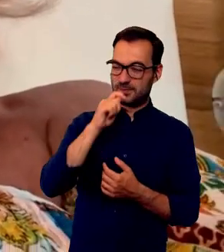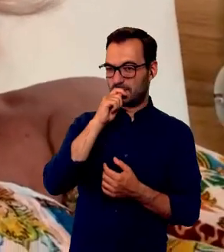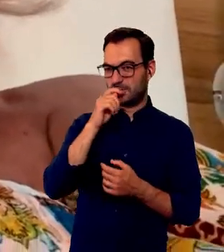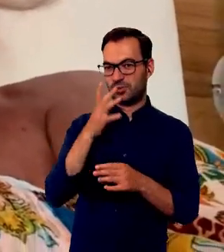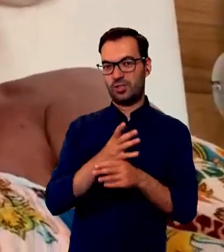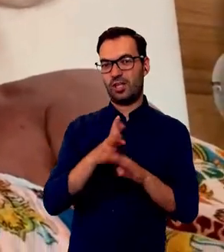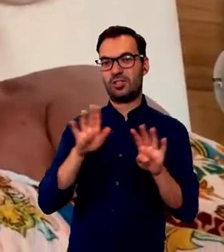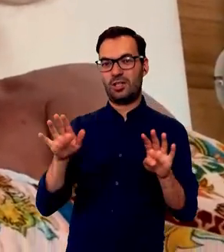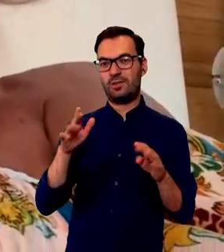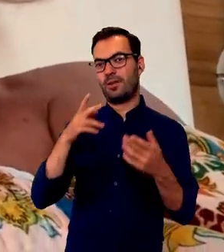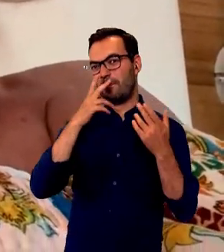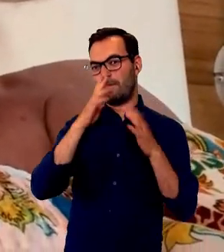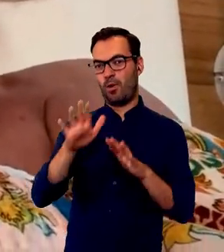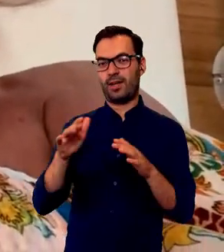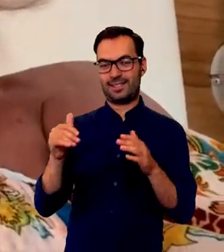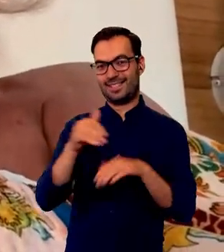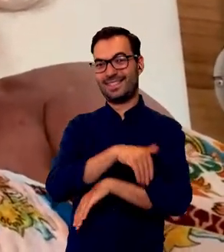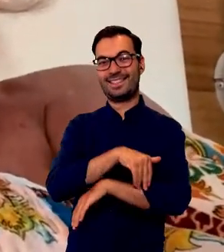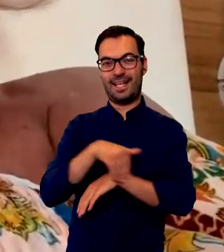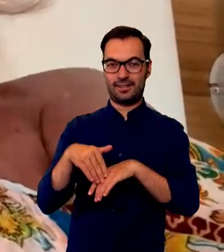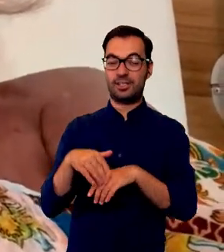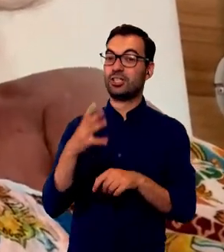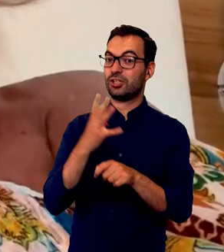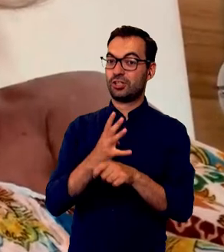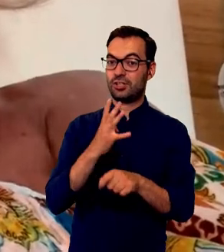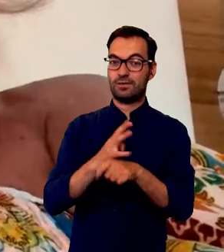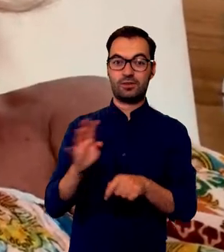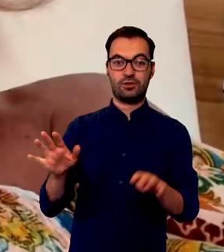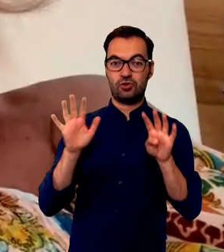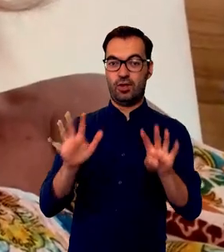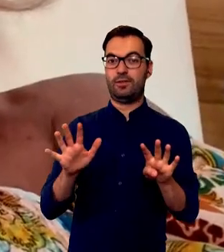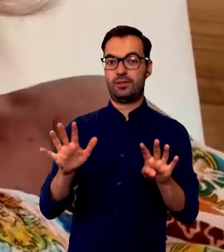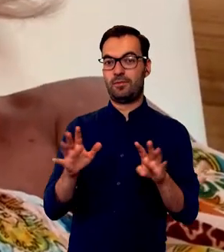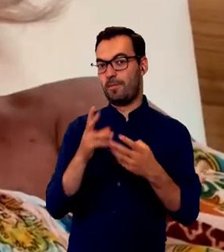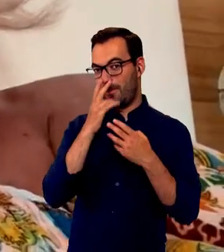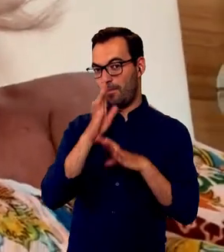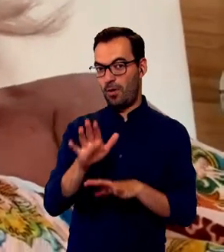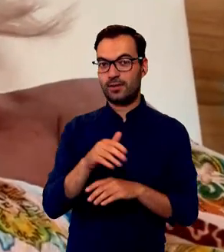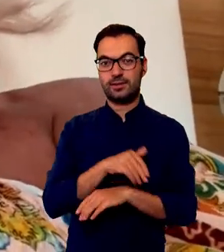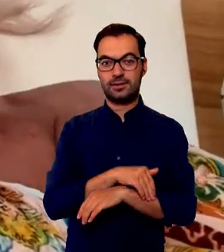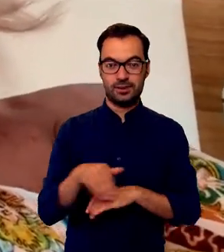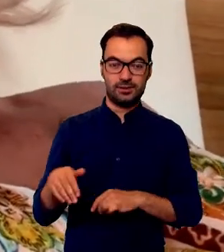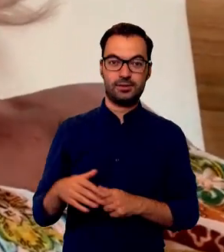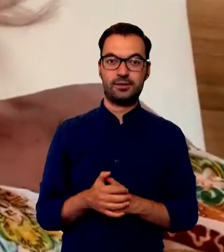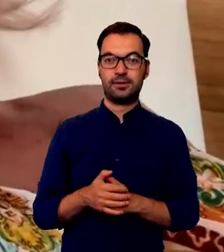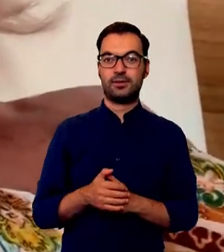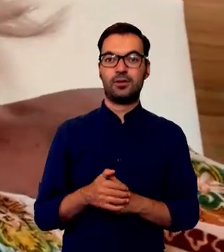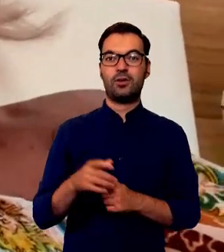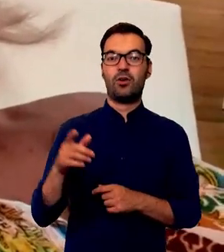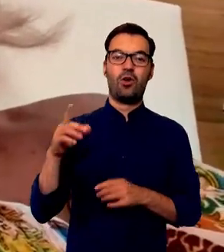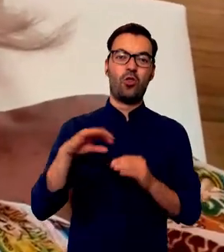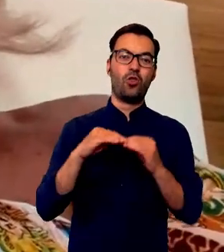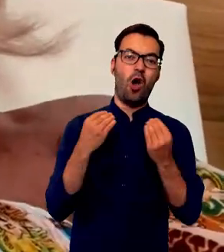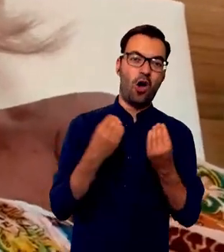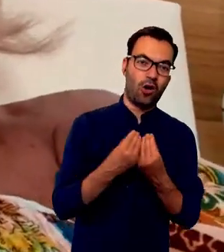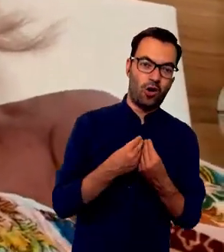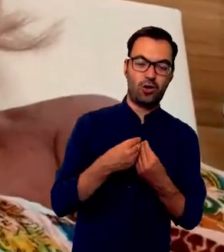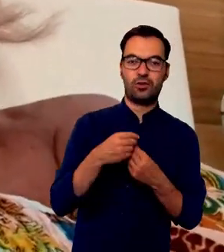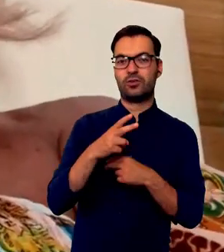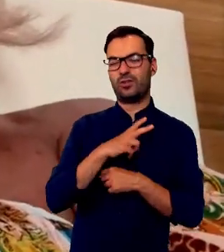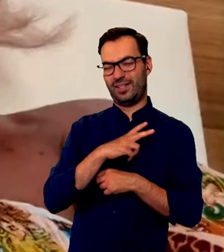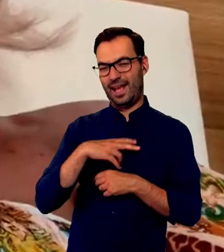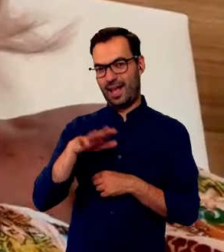49 pokazów zagranicznych w moim wykonaniu, 49 pokazów zagranicznych od Toronto,